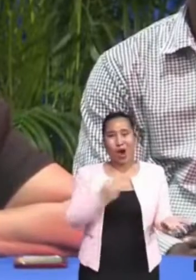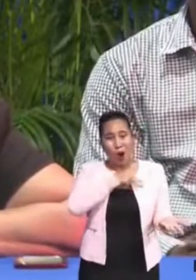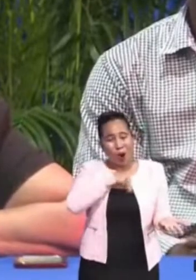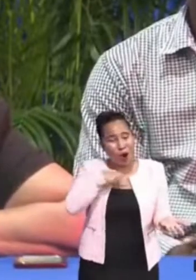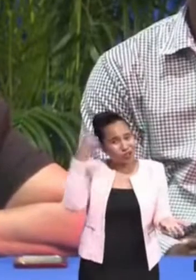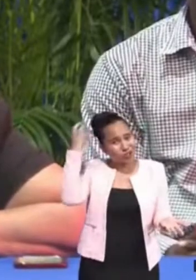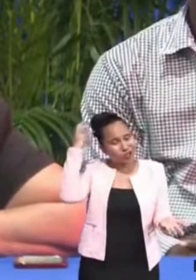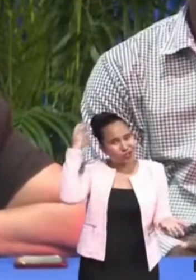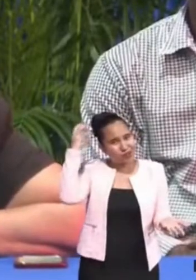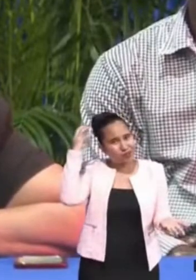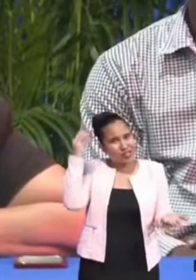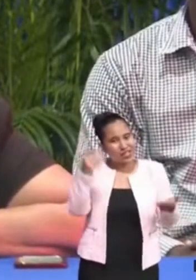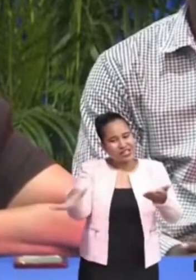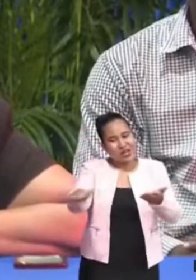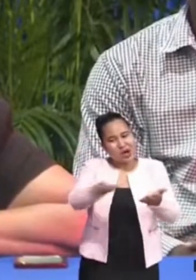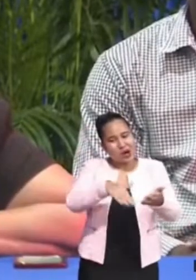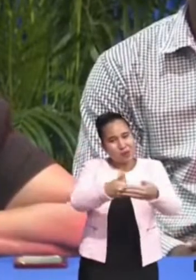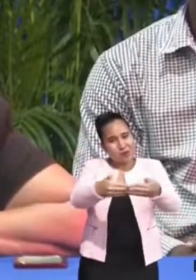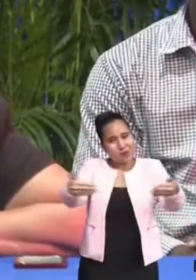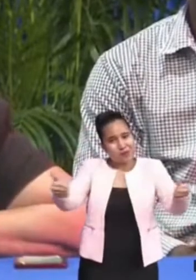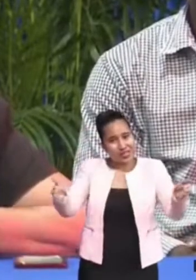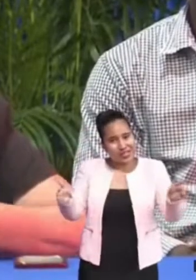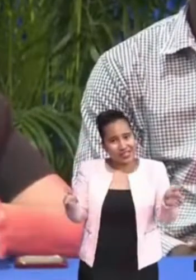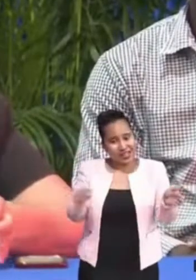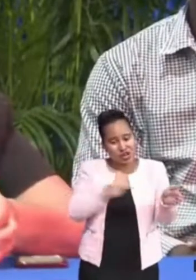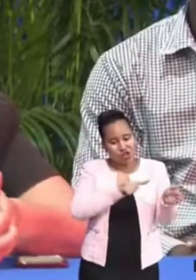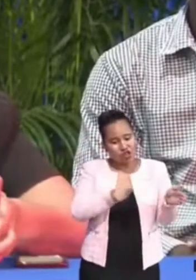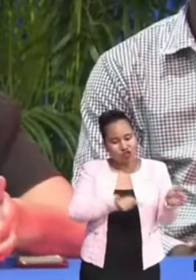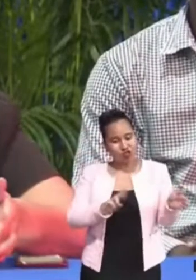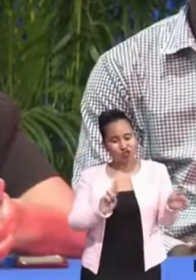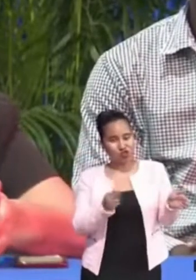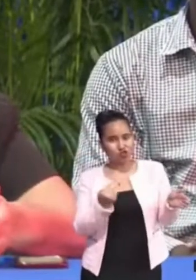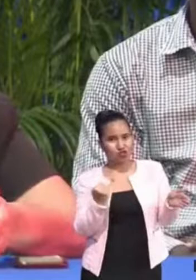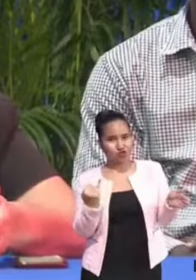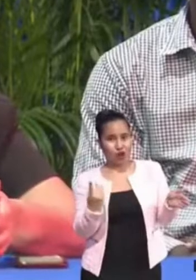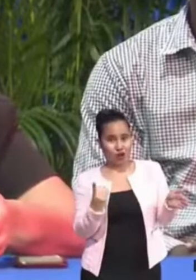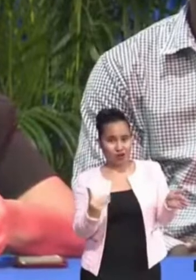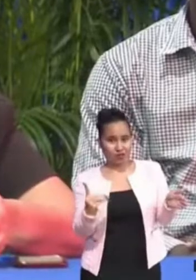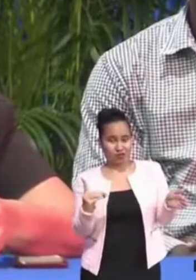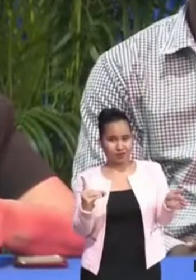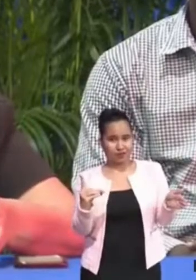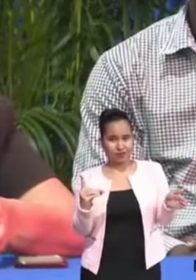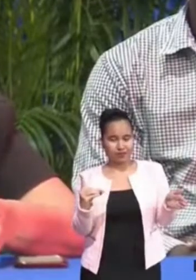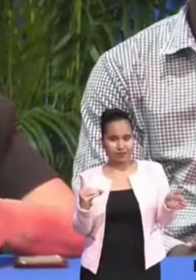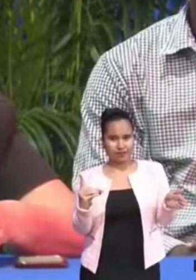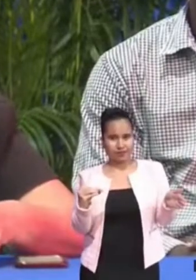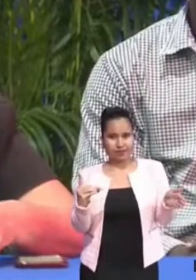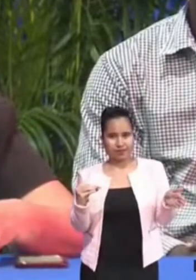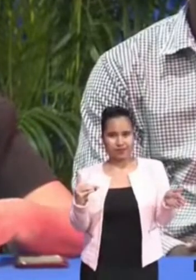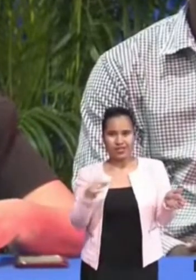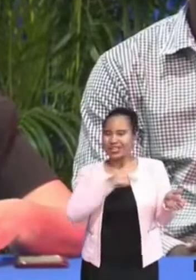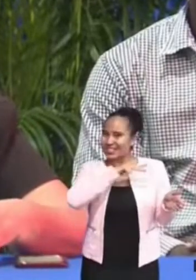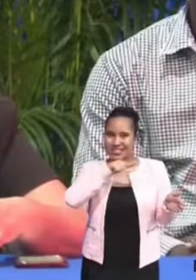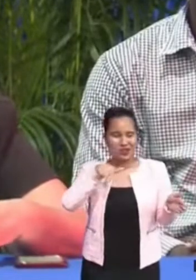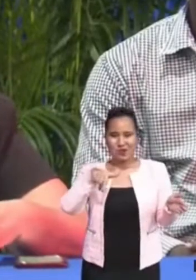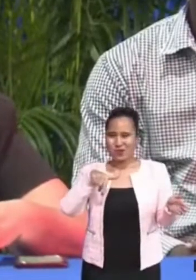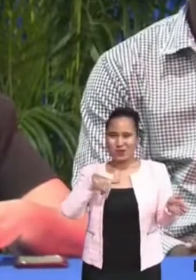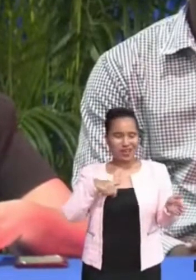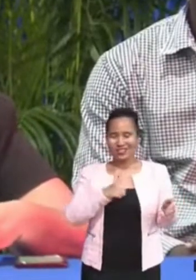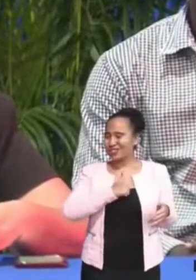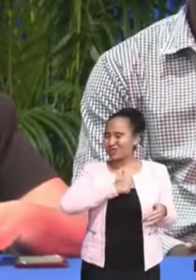blijft natuurlijk de gebieden in het zuiden van Suriname die we nog steeds niet goed kunnen